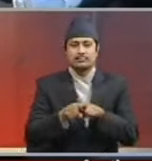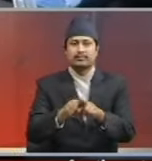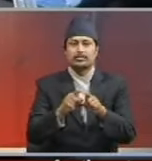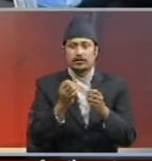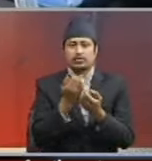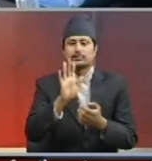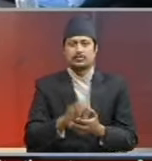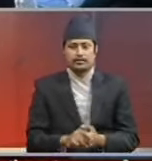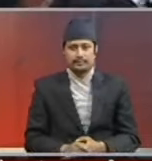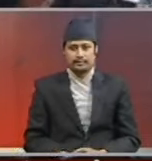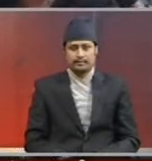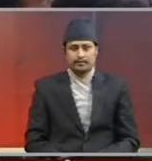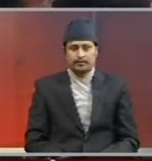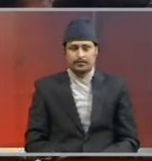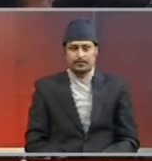गरेको छ।